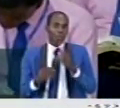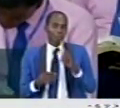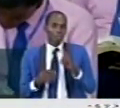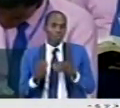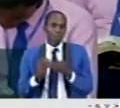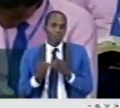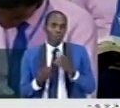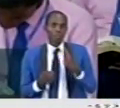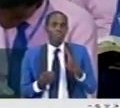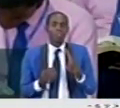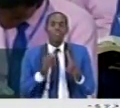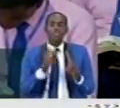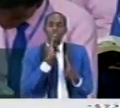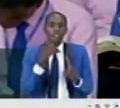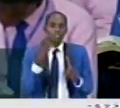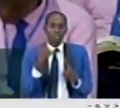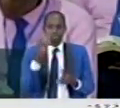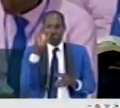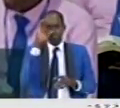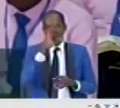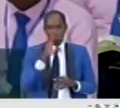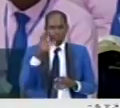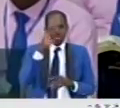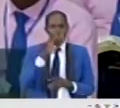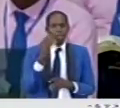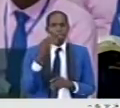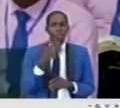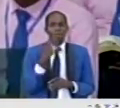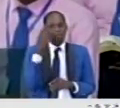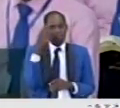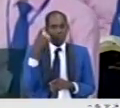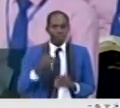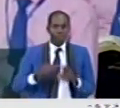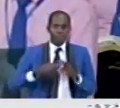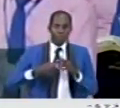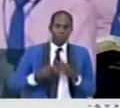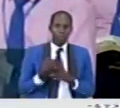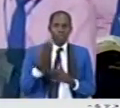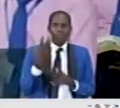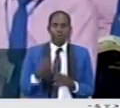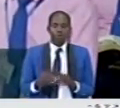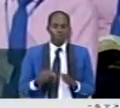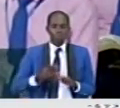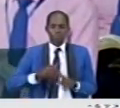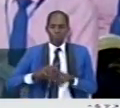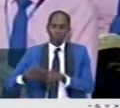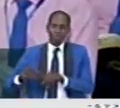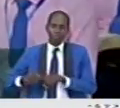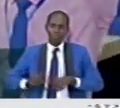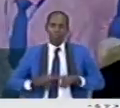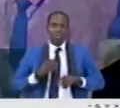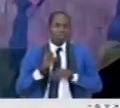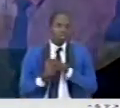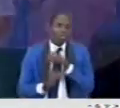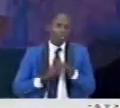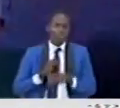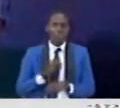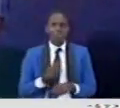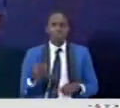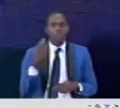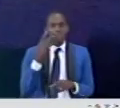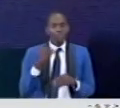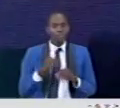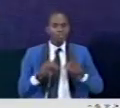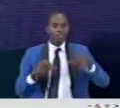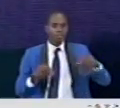Fais la recherche de la source des différentes souffrances. Jonas chapitre 1, verset